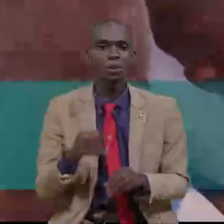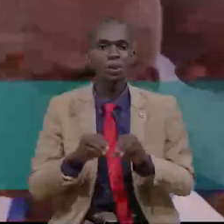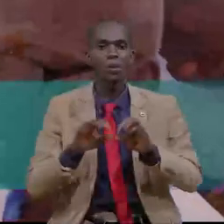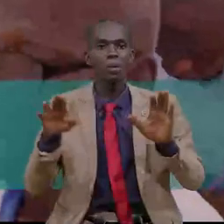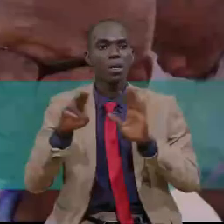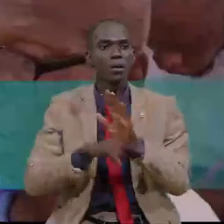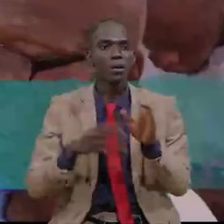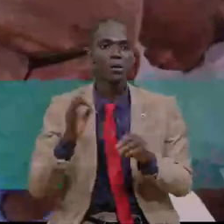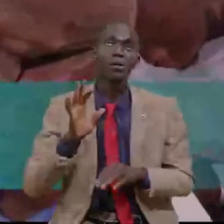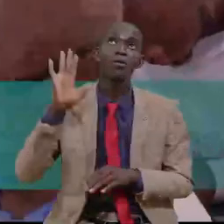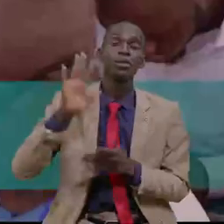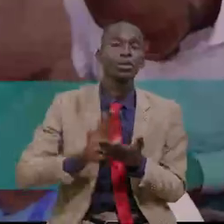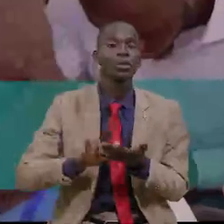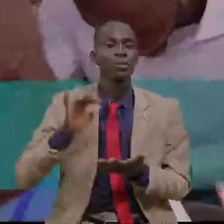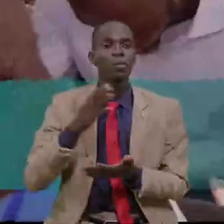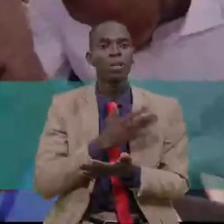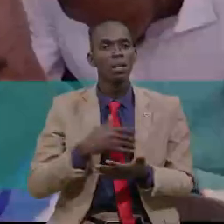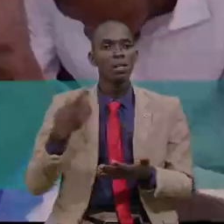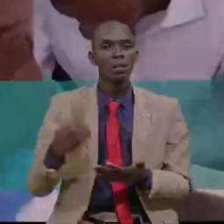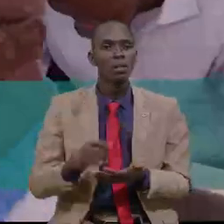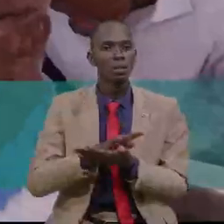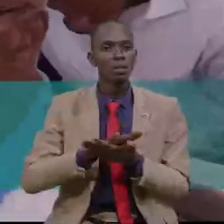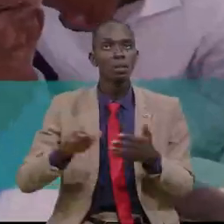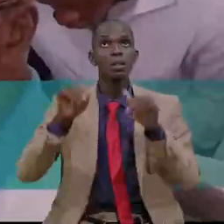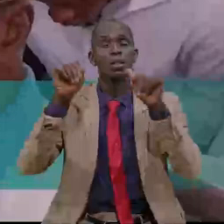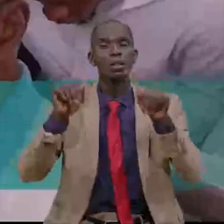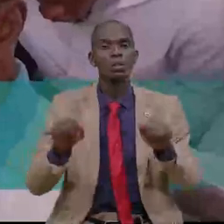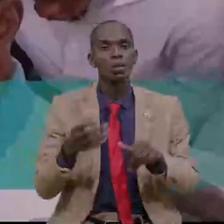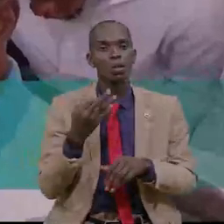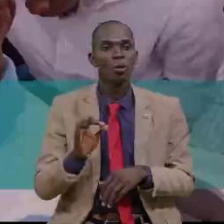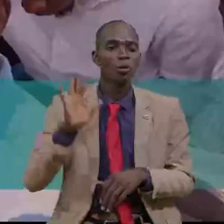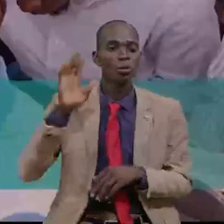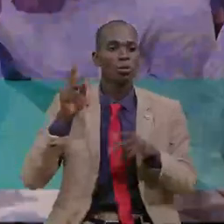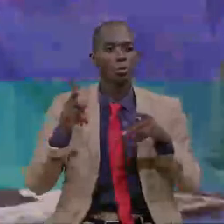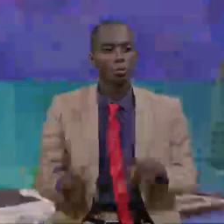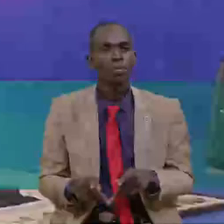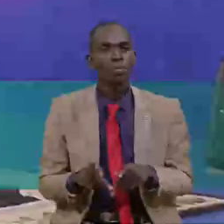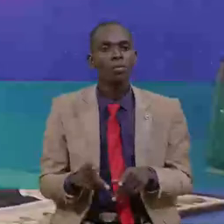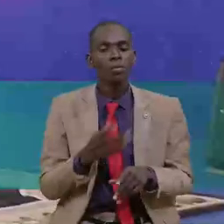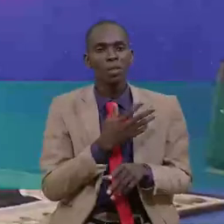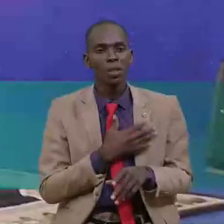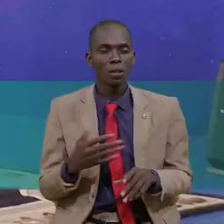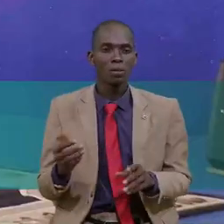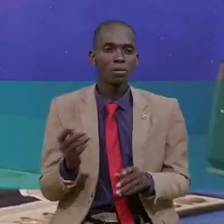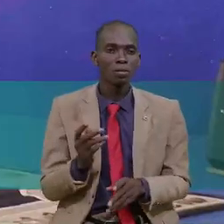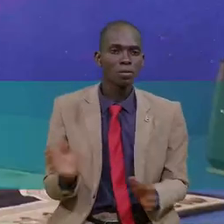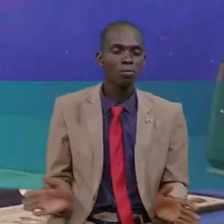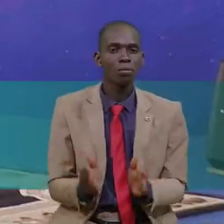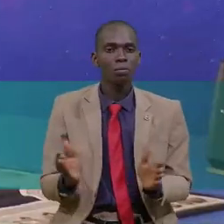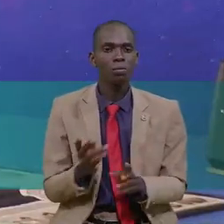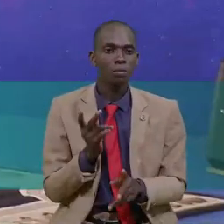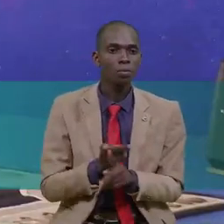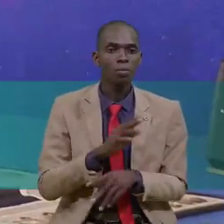Quelle empreinte de sa gloire et l'empreinte de sa personne, soutenant toute chose, soutenant